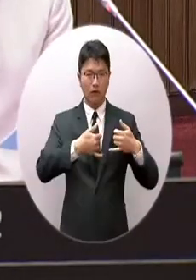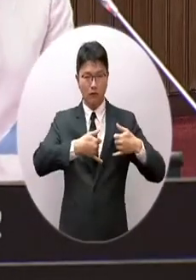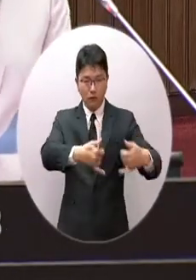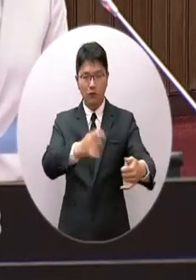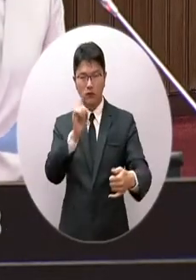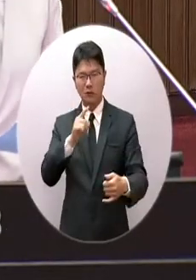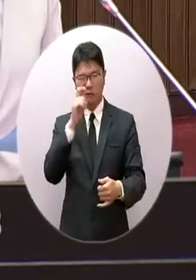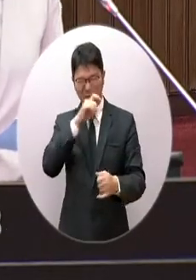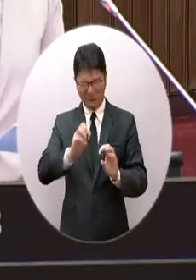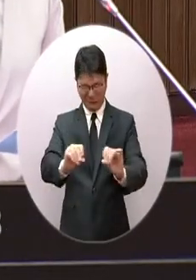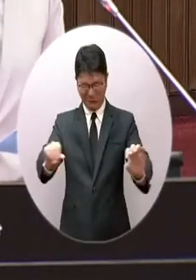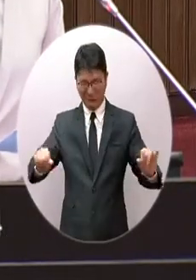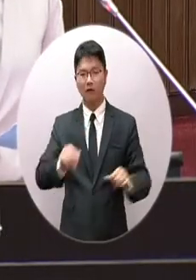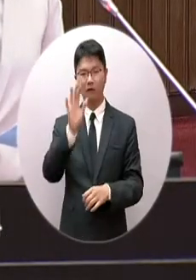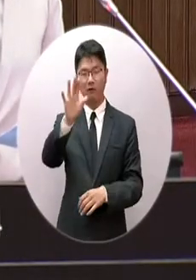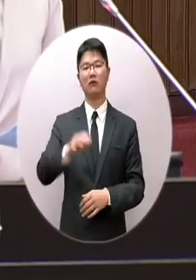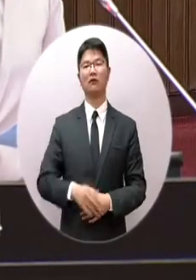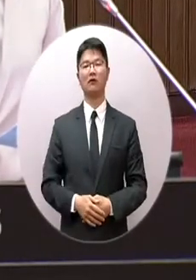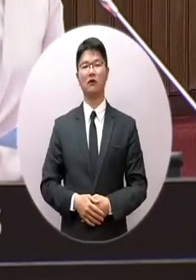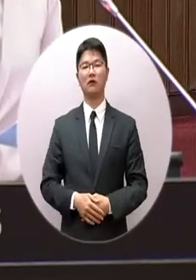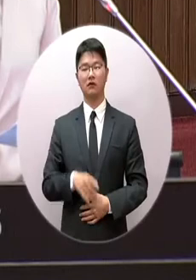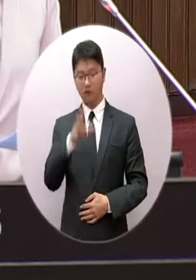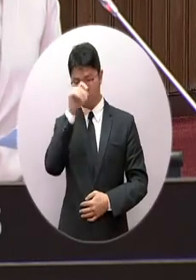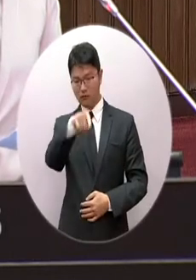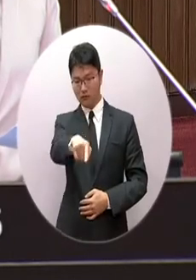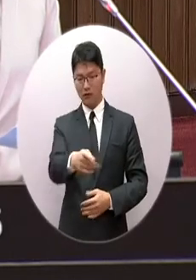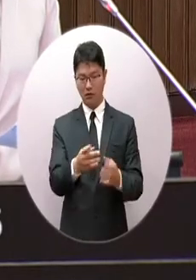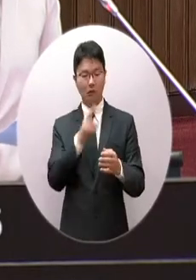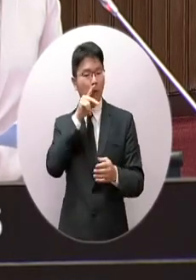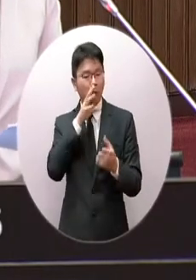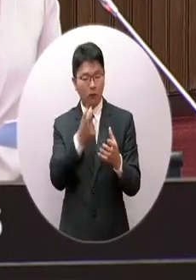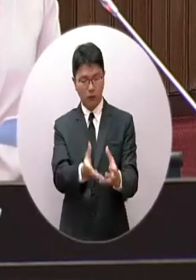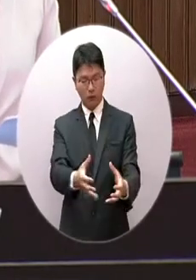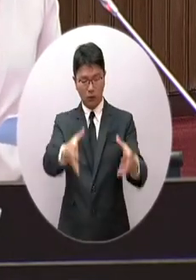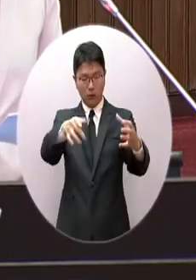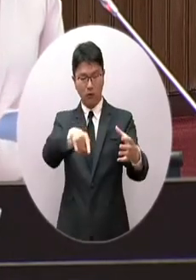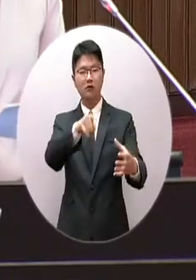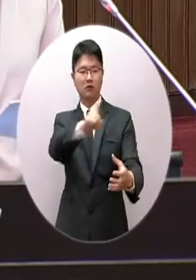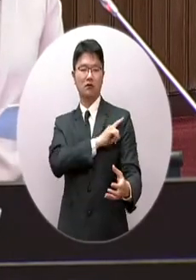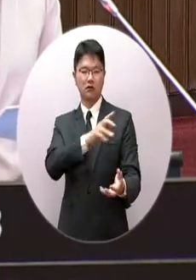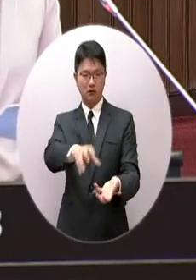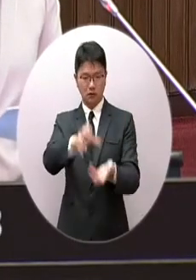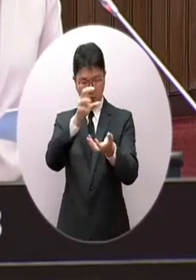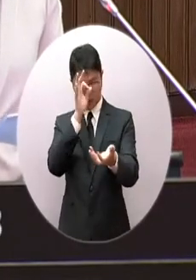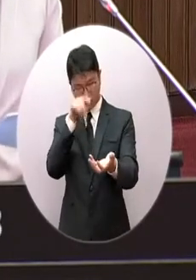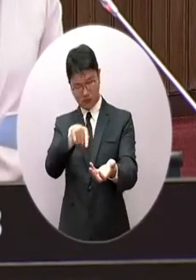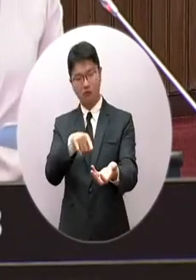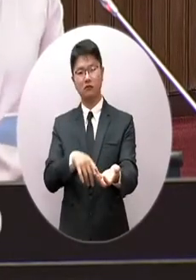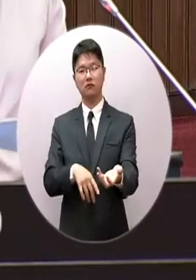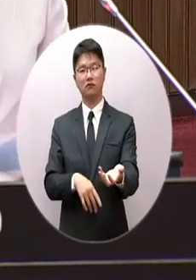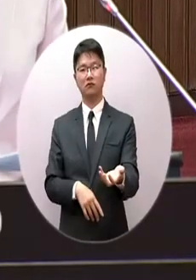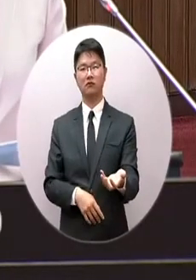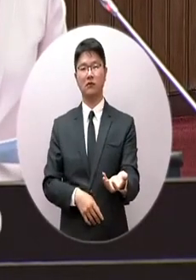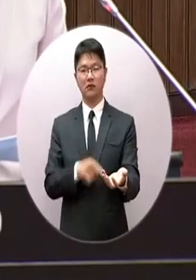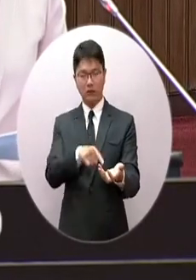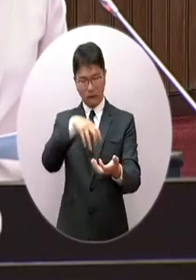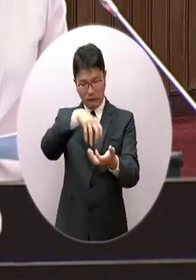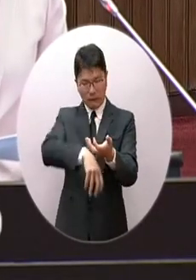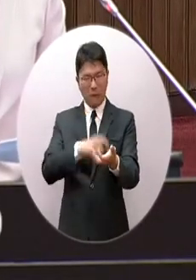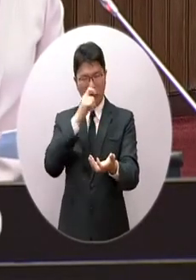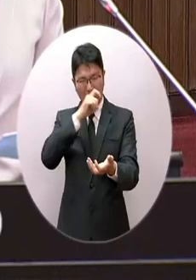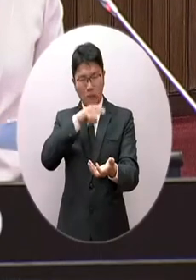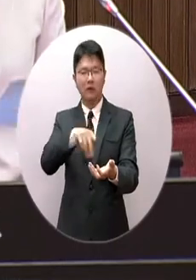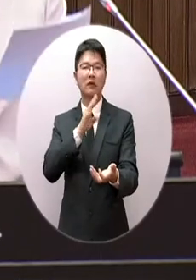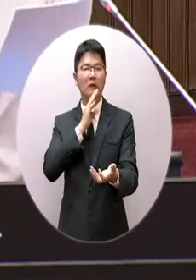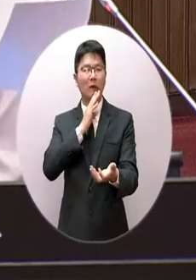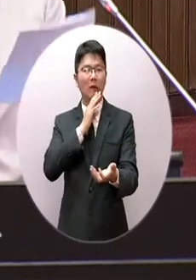煤灰。这个罐子我拜托院长，你拿起来看一下，那玻璃罐，那玻璃罐就是煤灰，